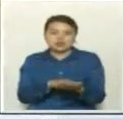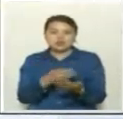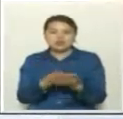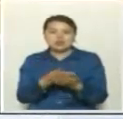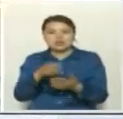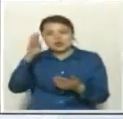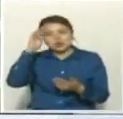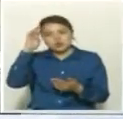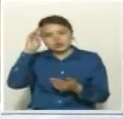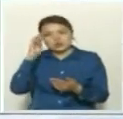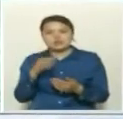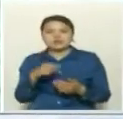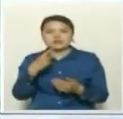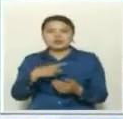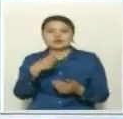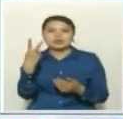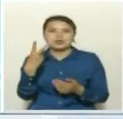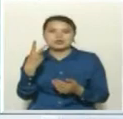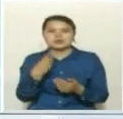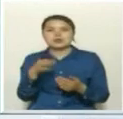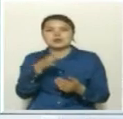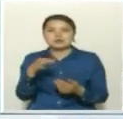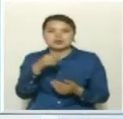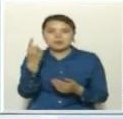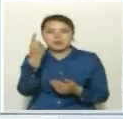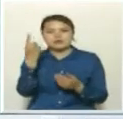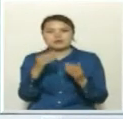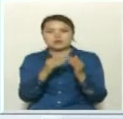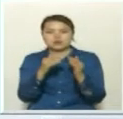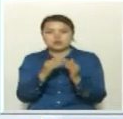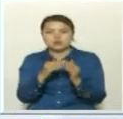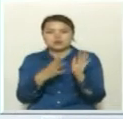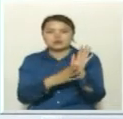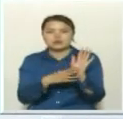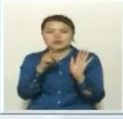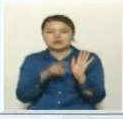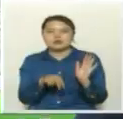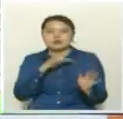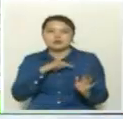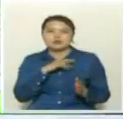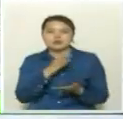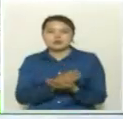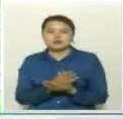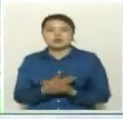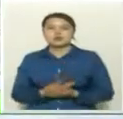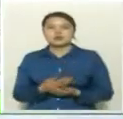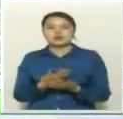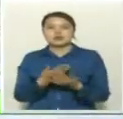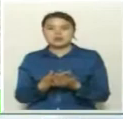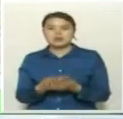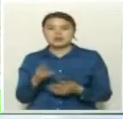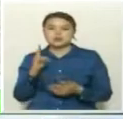қызметтер 21-ші шағын ауданның 1-ші ғимаратында көрсетіледі, онда 9 маман жұмыс істейді. Көші-қон қызметтер